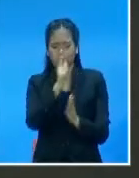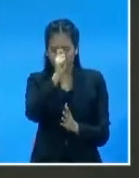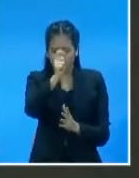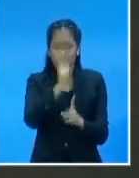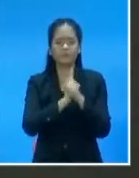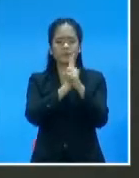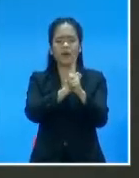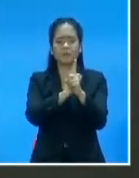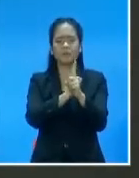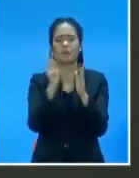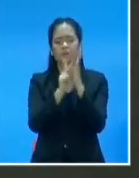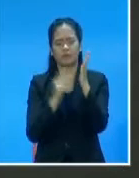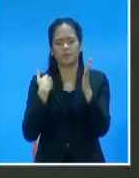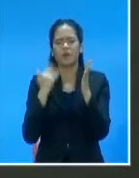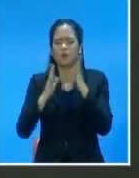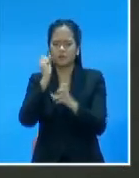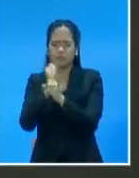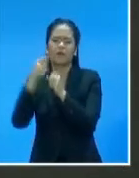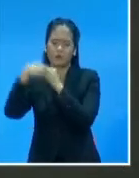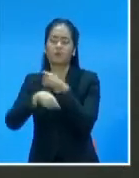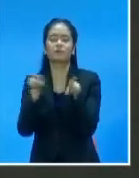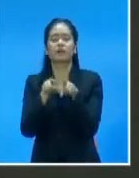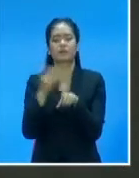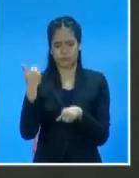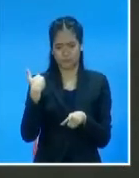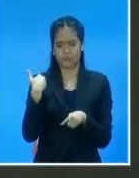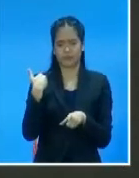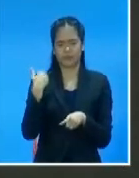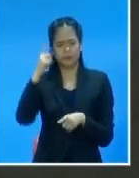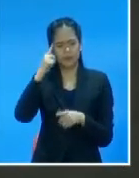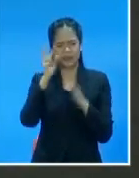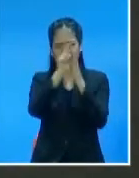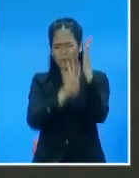จ้าที่ขี้โกงก็มีมันคนนะครับนะเพราะฉะนั้นอย่าไปโทษระบบแต่เพียงอย่างเดียว